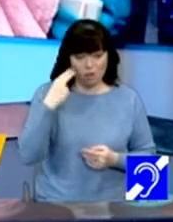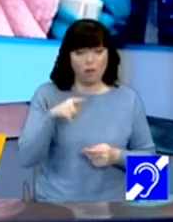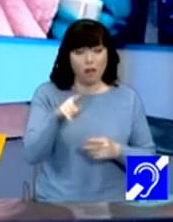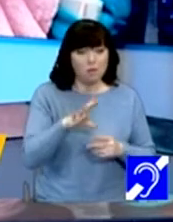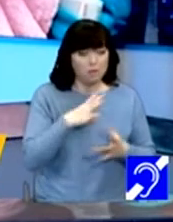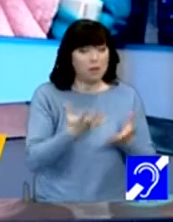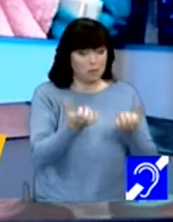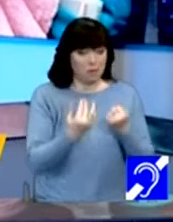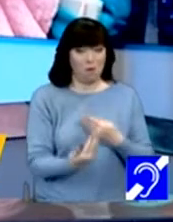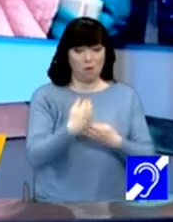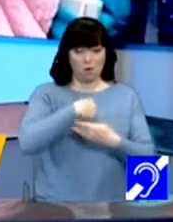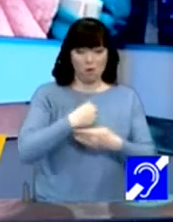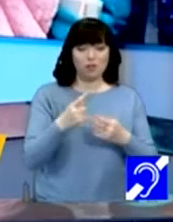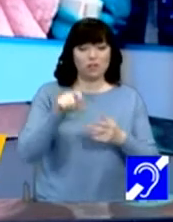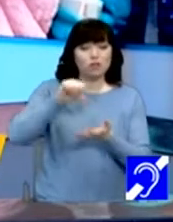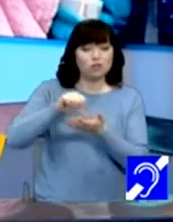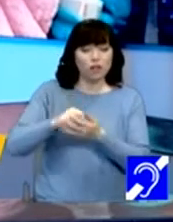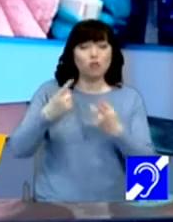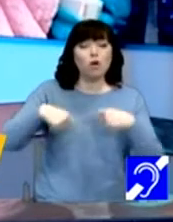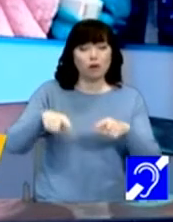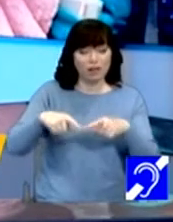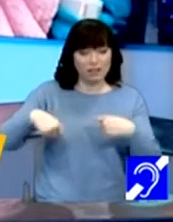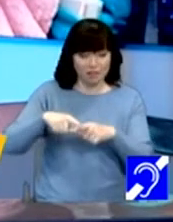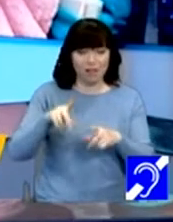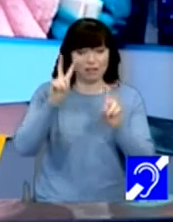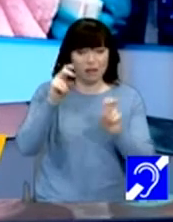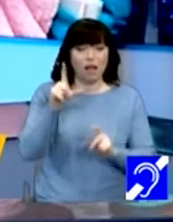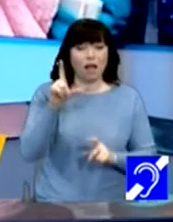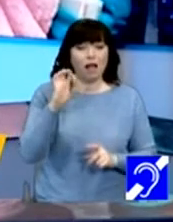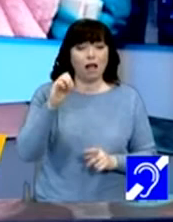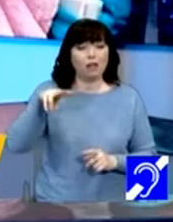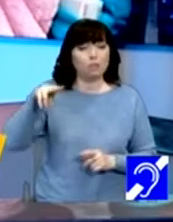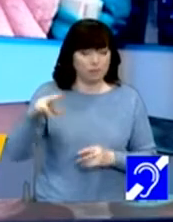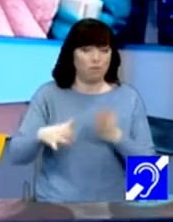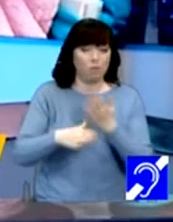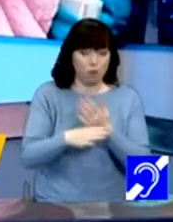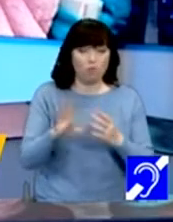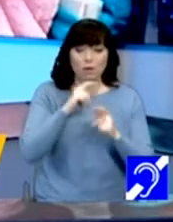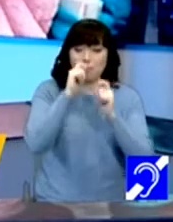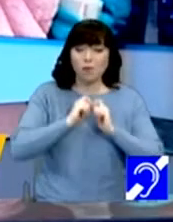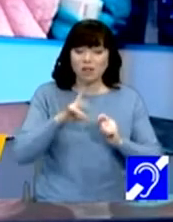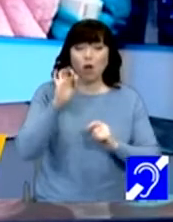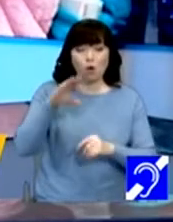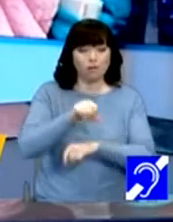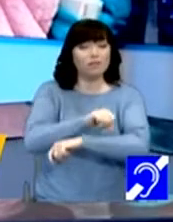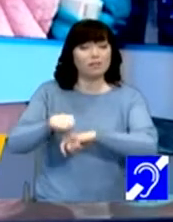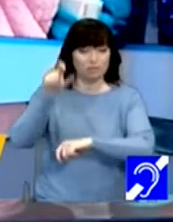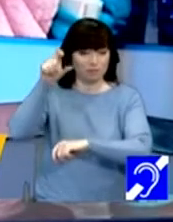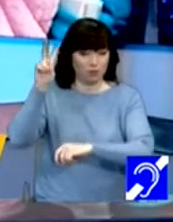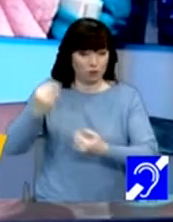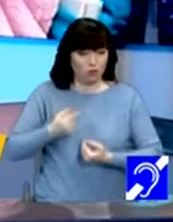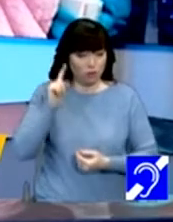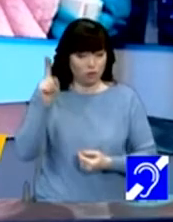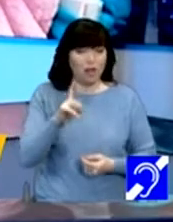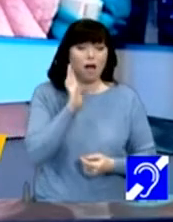i-au primit în vizită pe membrii organizației neguvernamentale HELP, care au venit cu daruri din partea diasporei. Pentru câteva ore, cei mici,